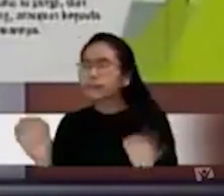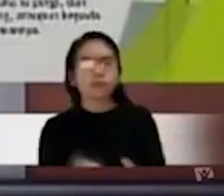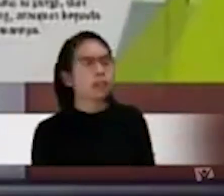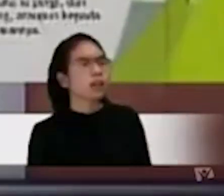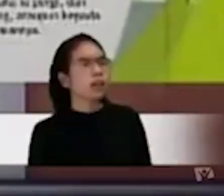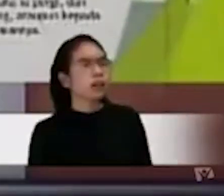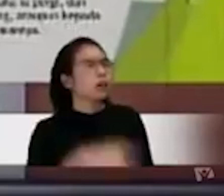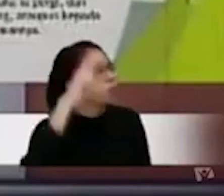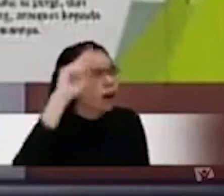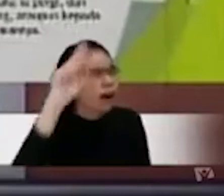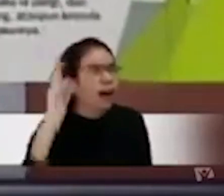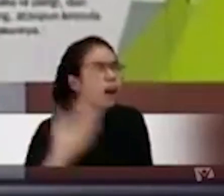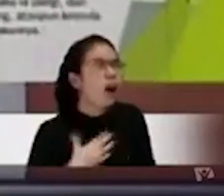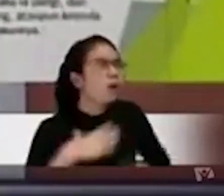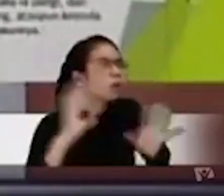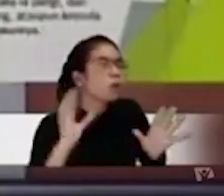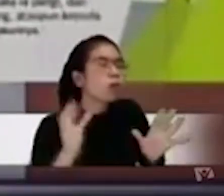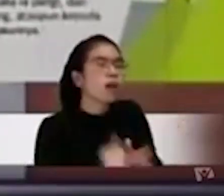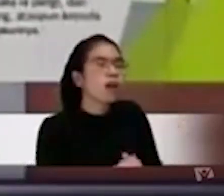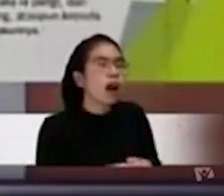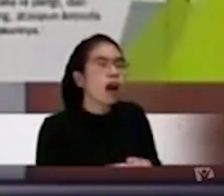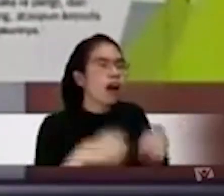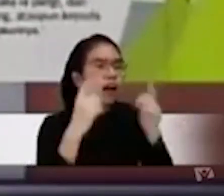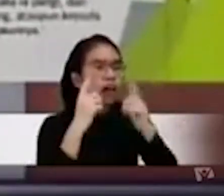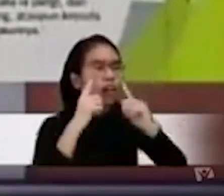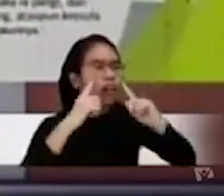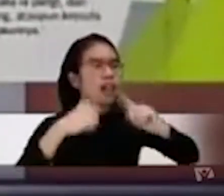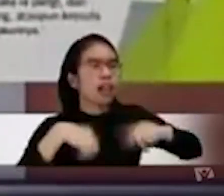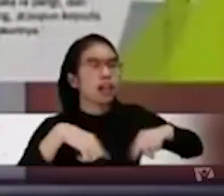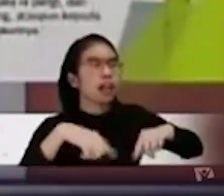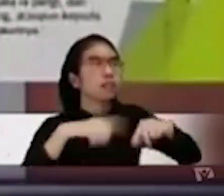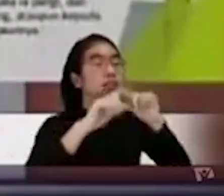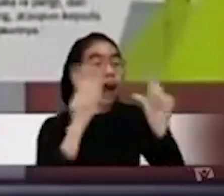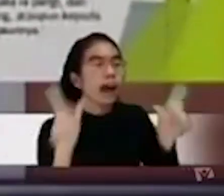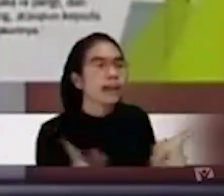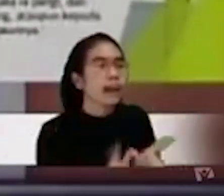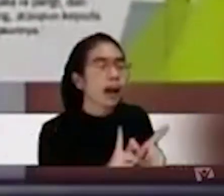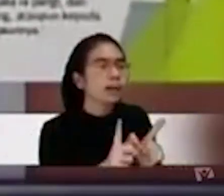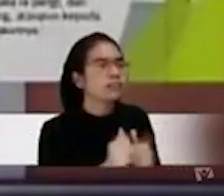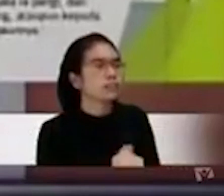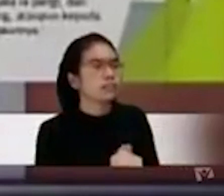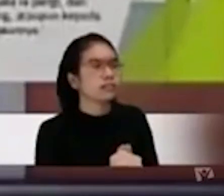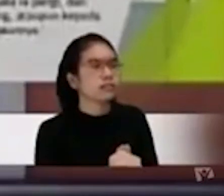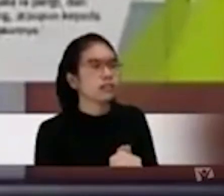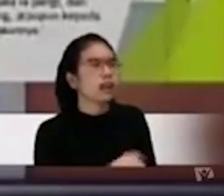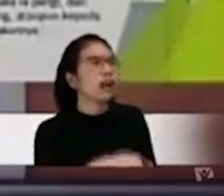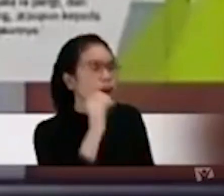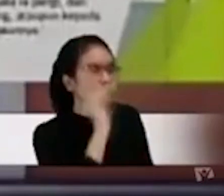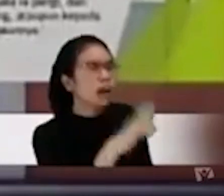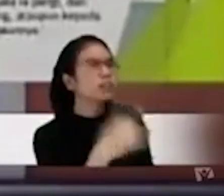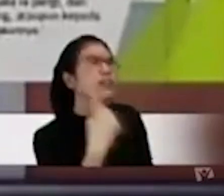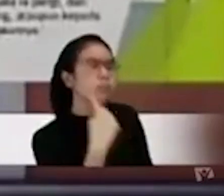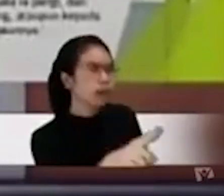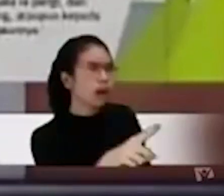Tuan di dalam rumahku. Katakan saja sepatah kata, maka hambaku itu akan sembuh. Sebab aku sendiri seorang